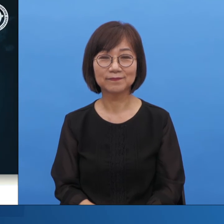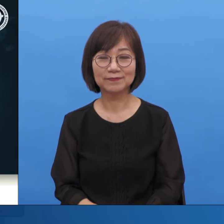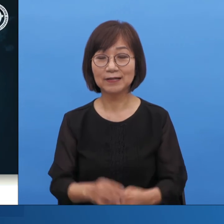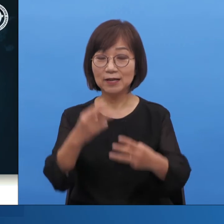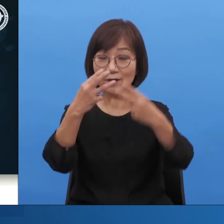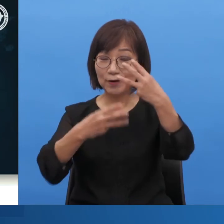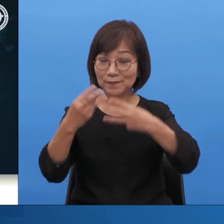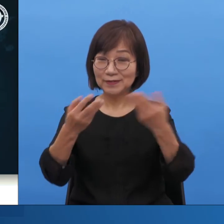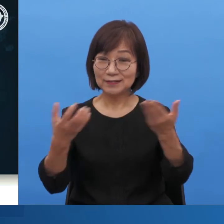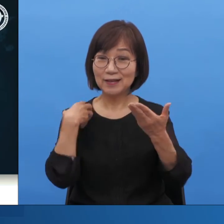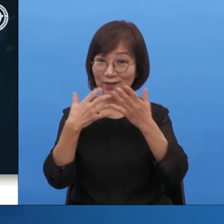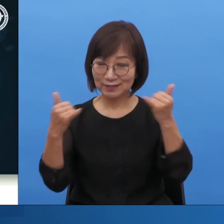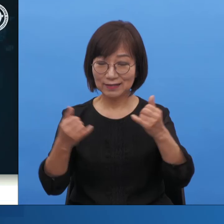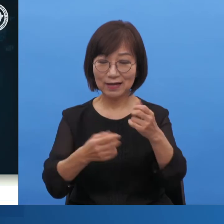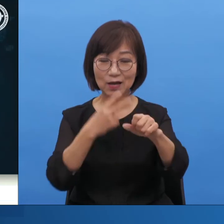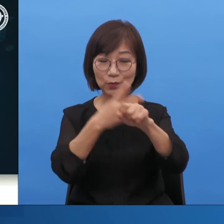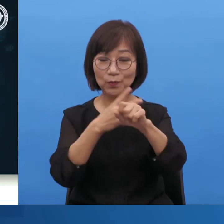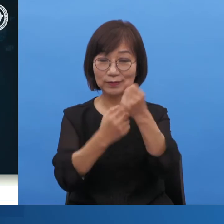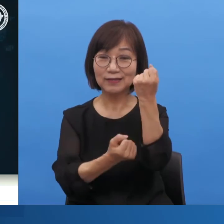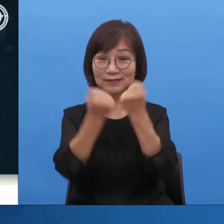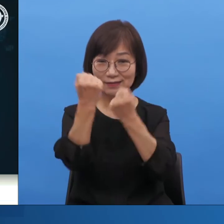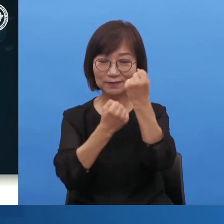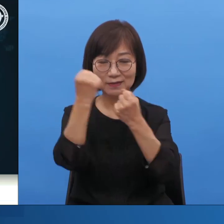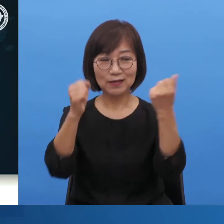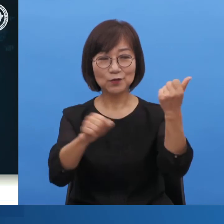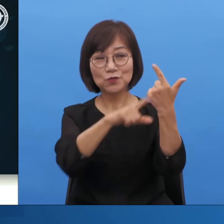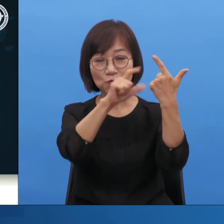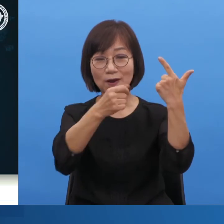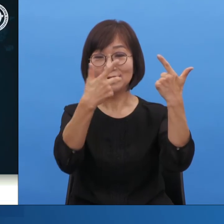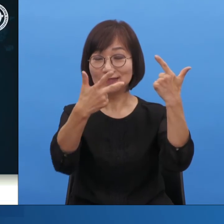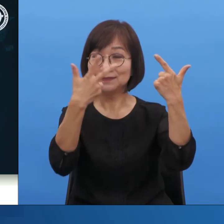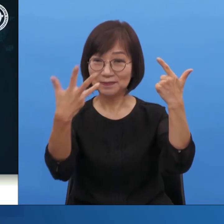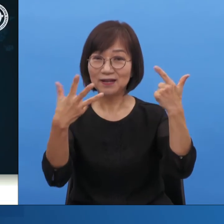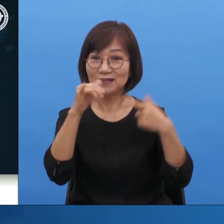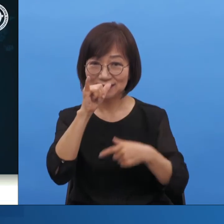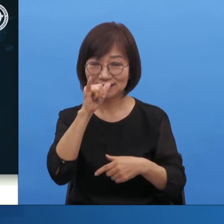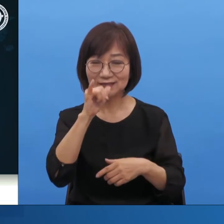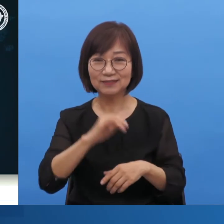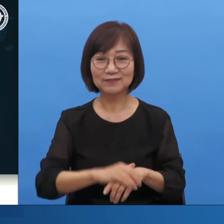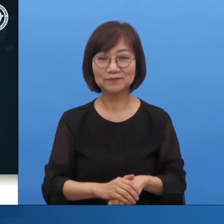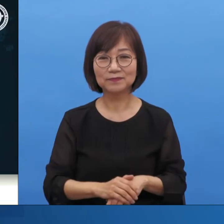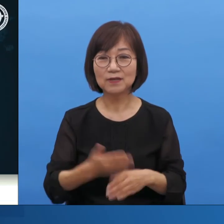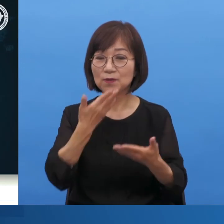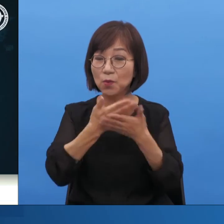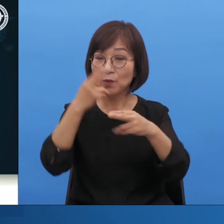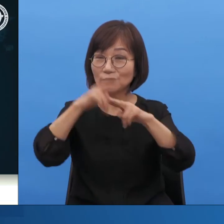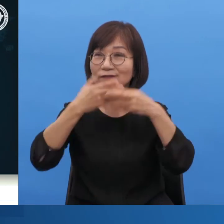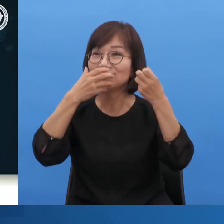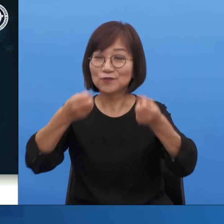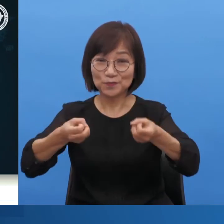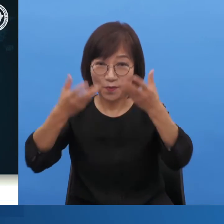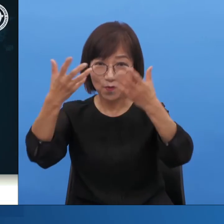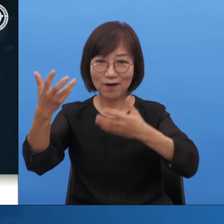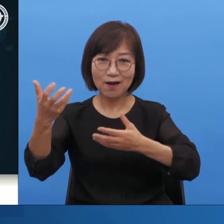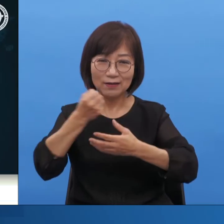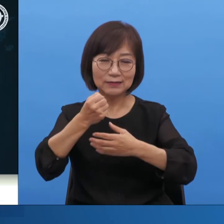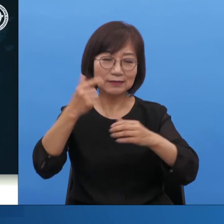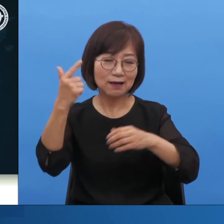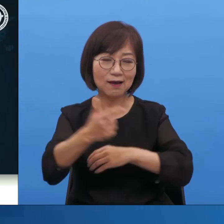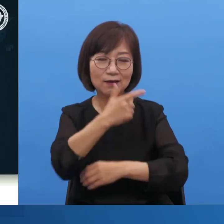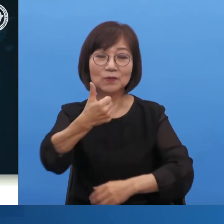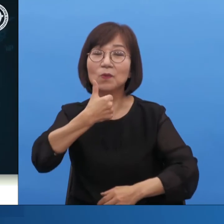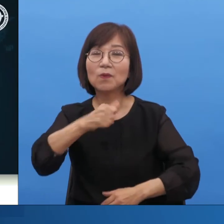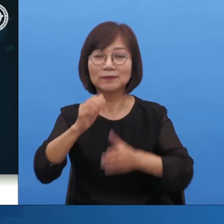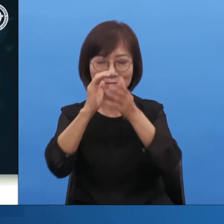랩넌트 사역자 및 교사 세미나가 오는 6월 7일과 8일 열립니다. 보좌의 축복을 누리는 하루 5분 기도를